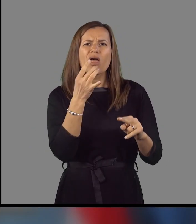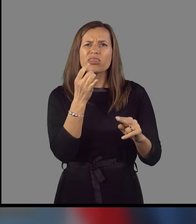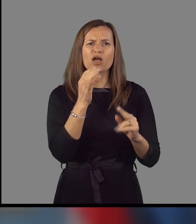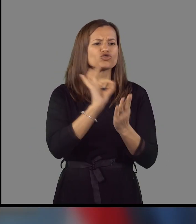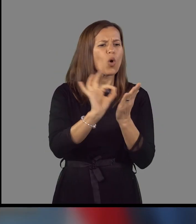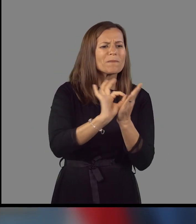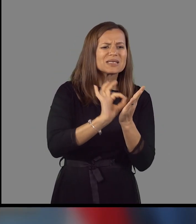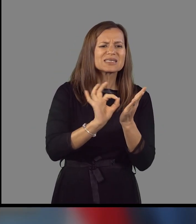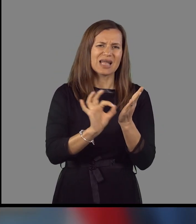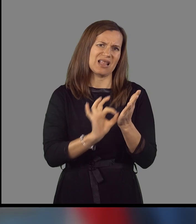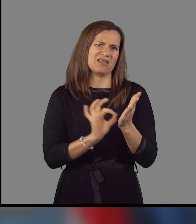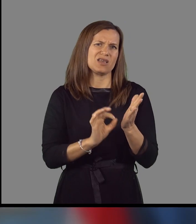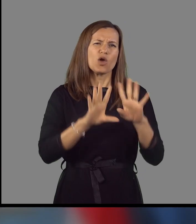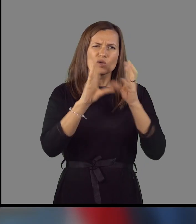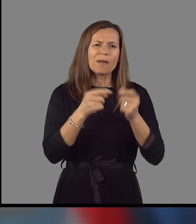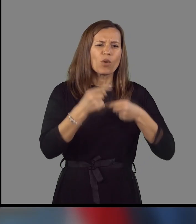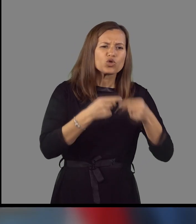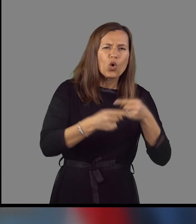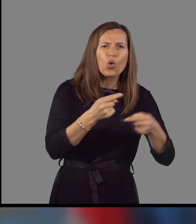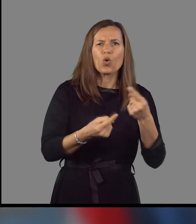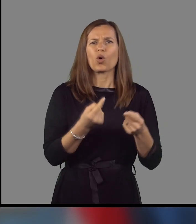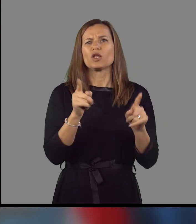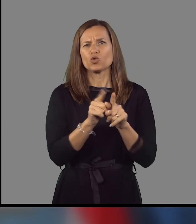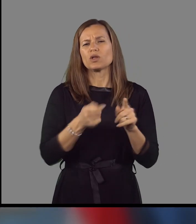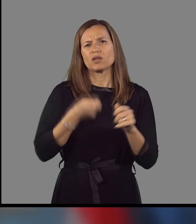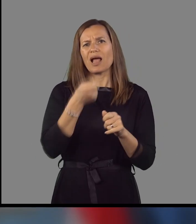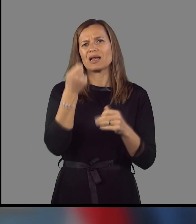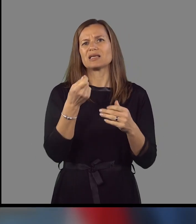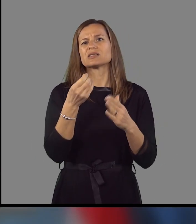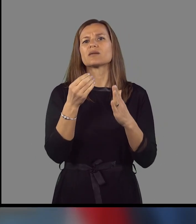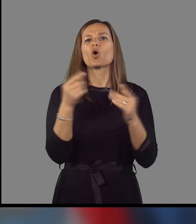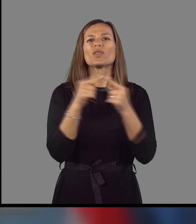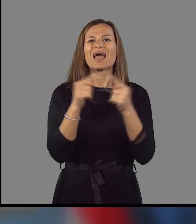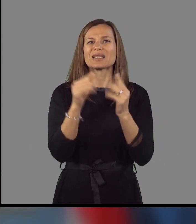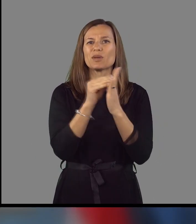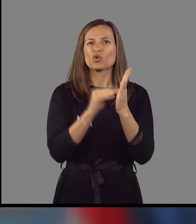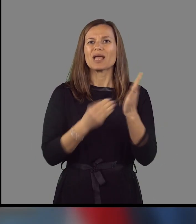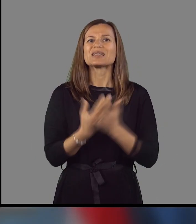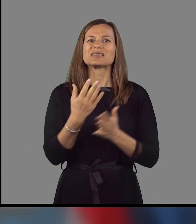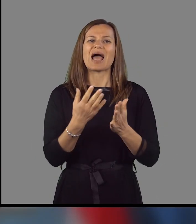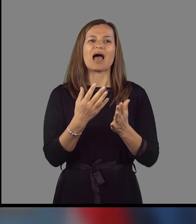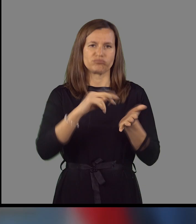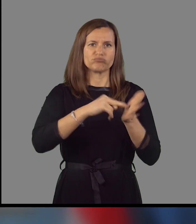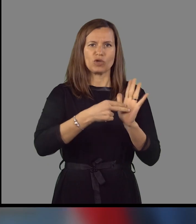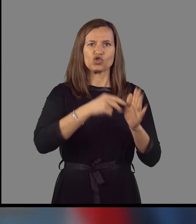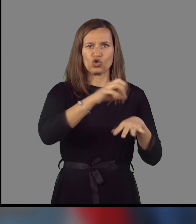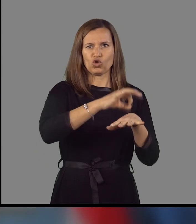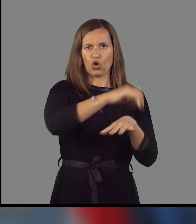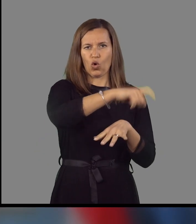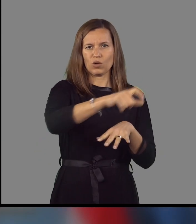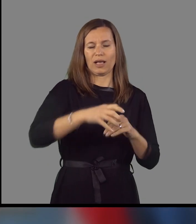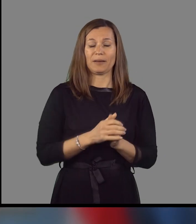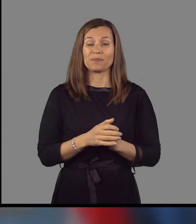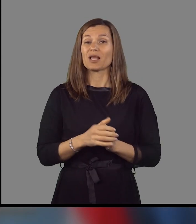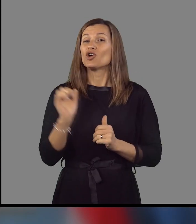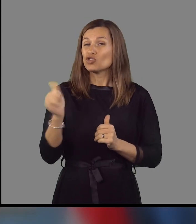in seveda opremili tudi z kontaktnimi podatki za strokovno javnost. Naj še enkrat poudarim, kot smo že govorili, vsi